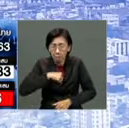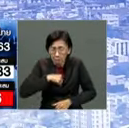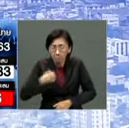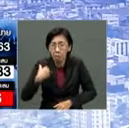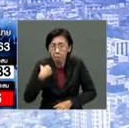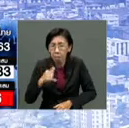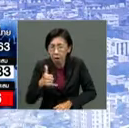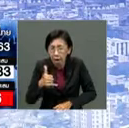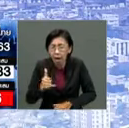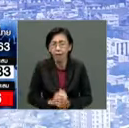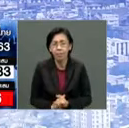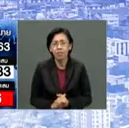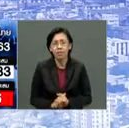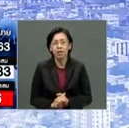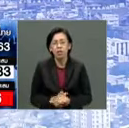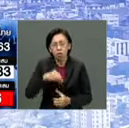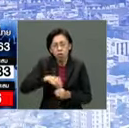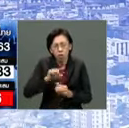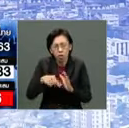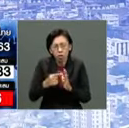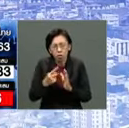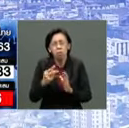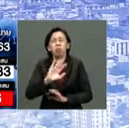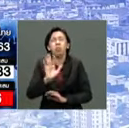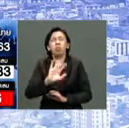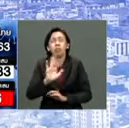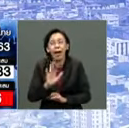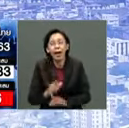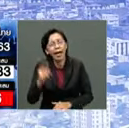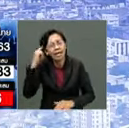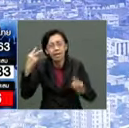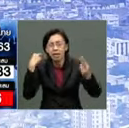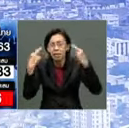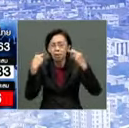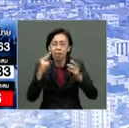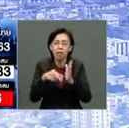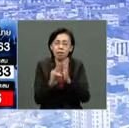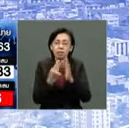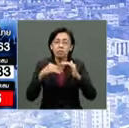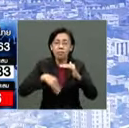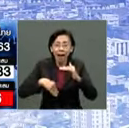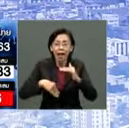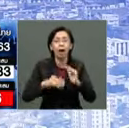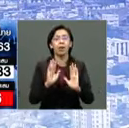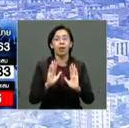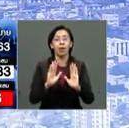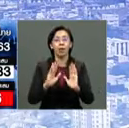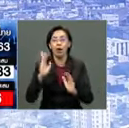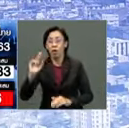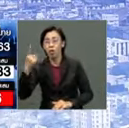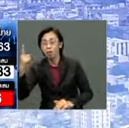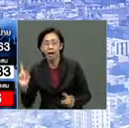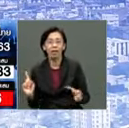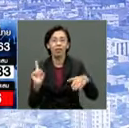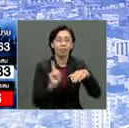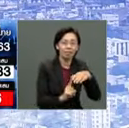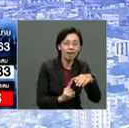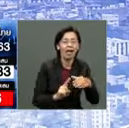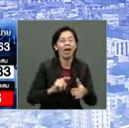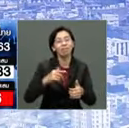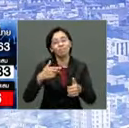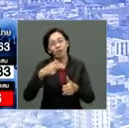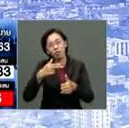ยังไม่ต้องไปสัมผัสกับเขานานตัดผมธรรมดาเนี่ยไม่ถึง2ชั่วโมงเนี่ยก็ออกจากร้านไปแล้วหาคนใหม่มาเรื่อยๆน่าจะดีกว่